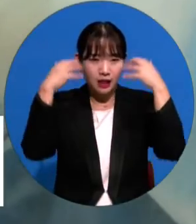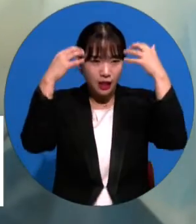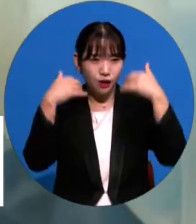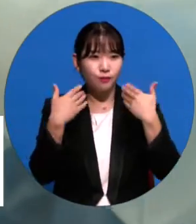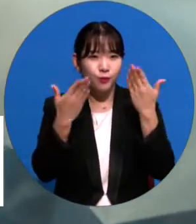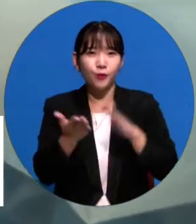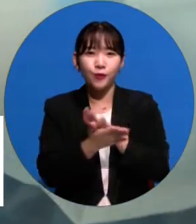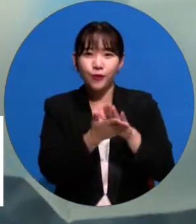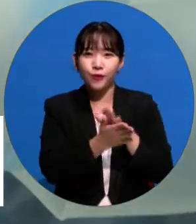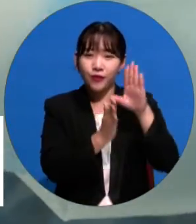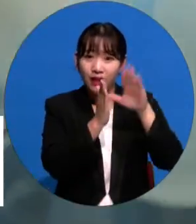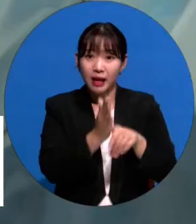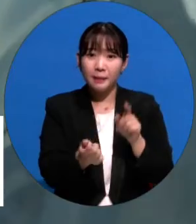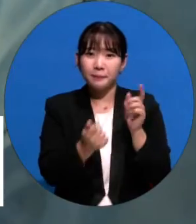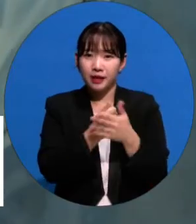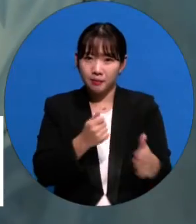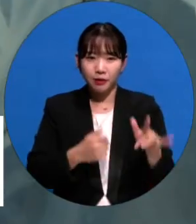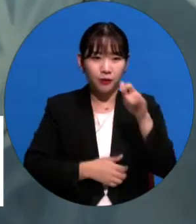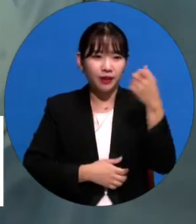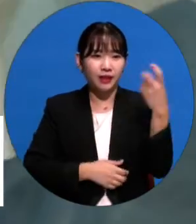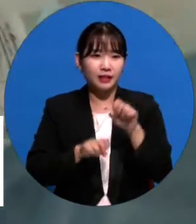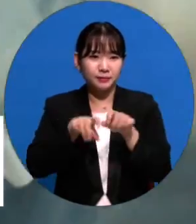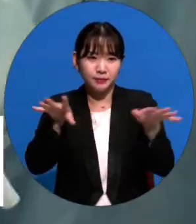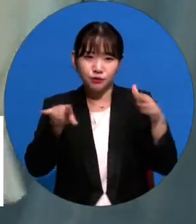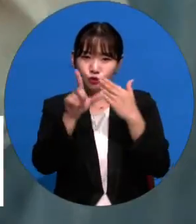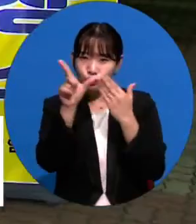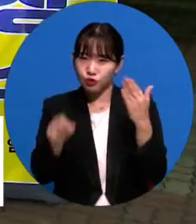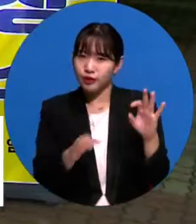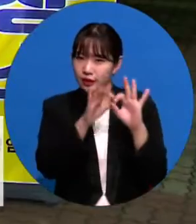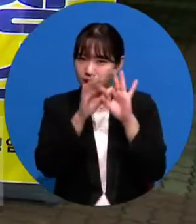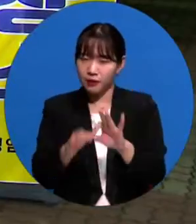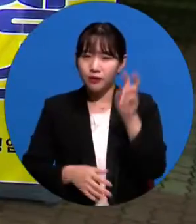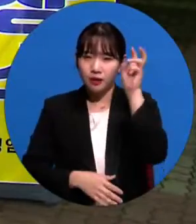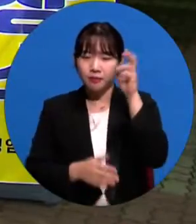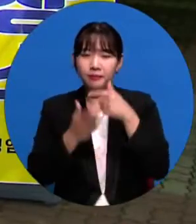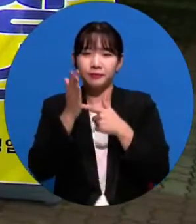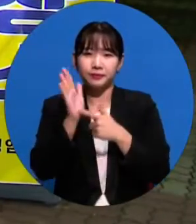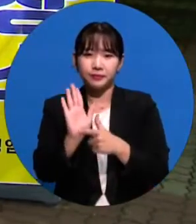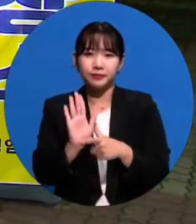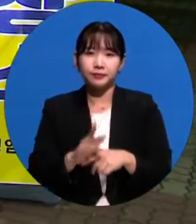휴가철 영향으로 코로나19 재유행에 다음 달까지 이어질 것으로 보고 있습니다.